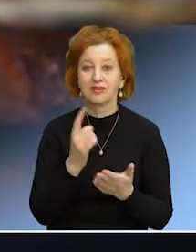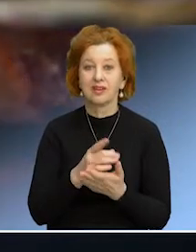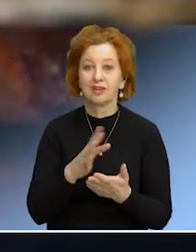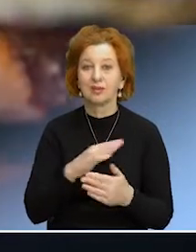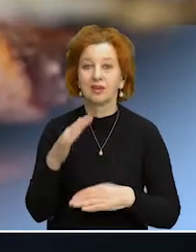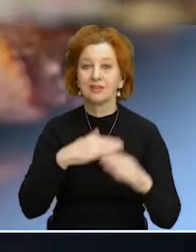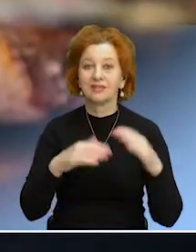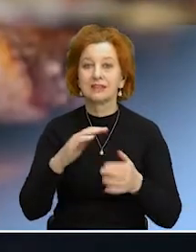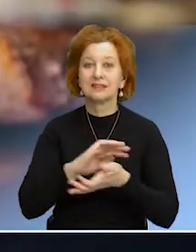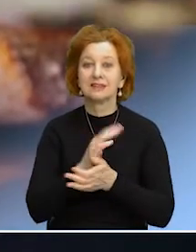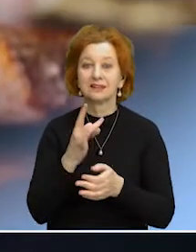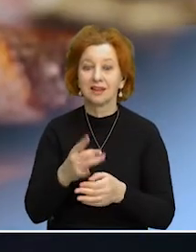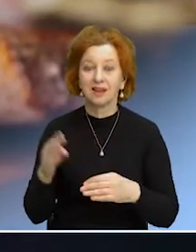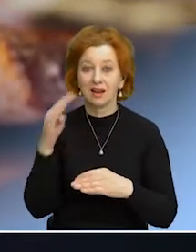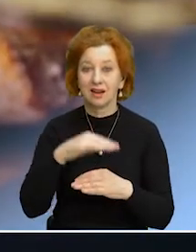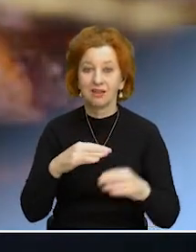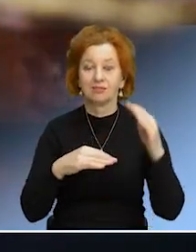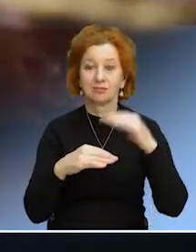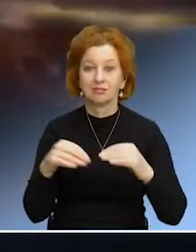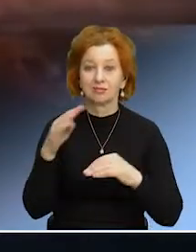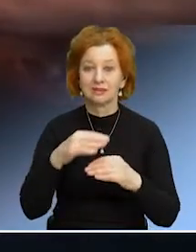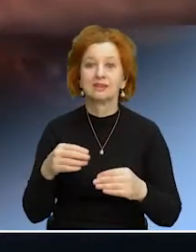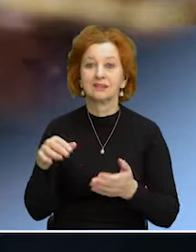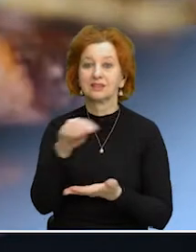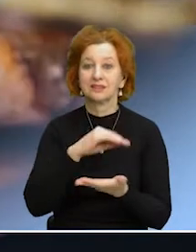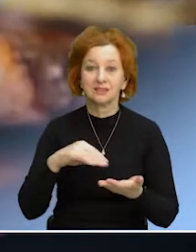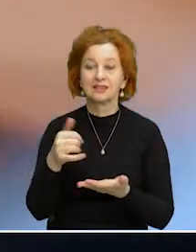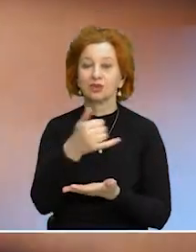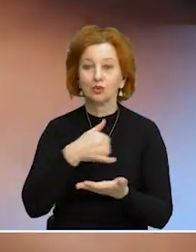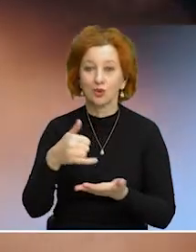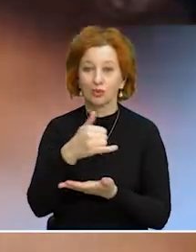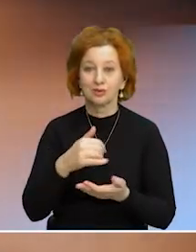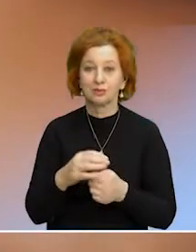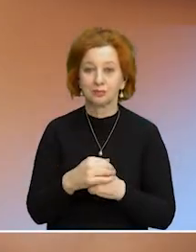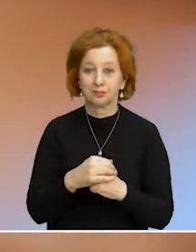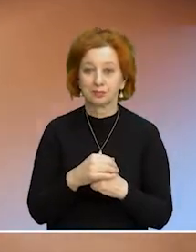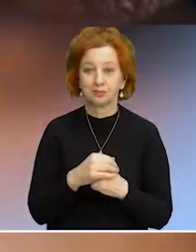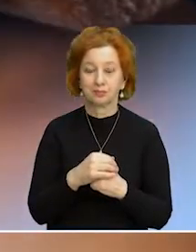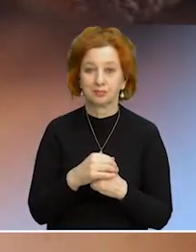Следом выложите сыр. Сверху выложите еще один слой соуса.